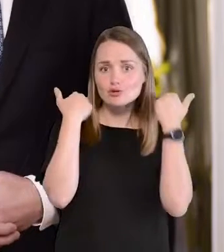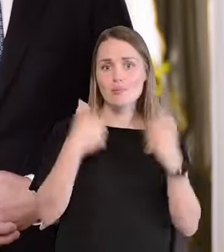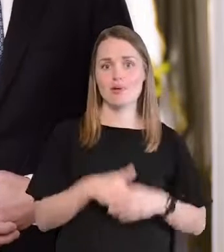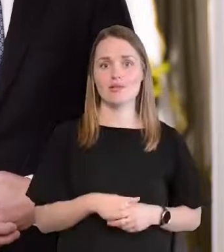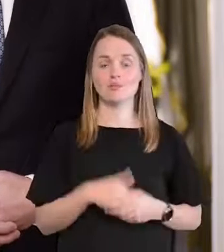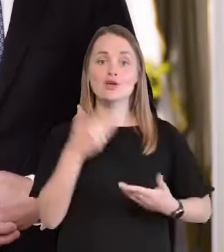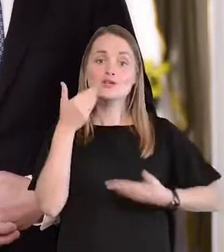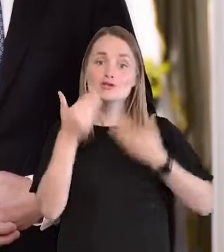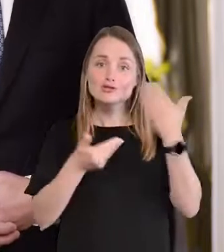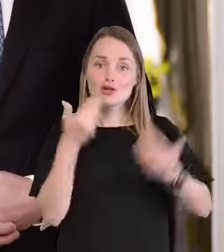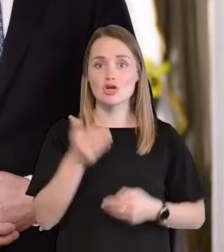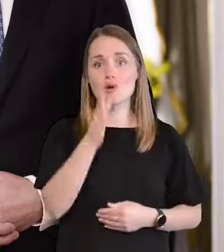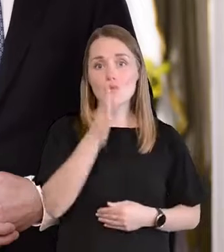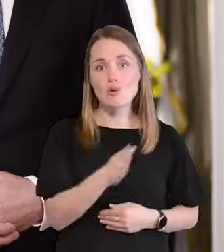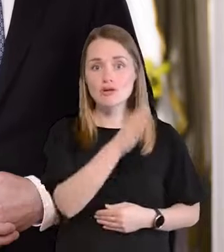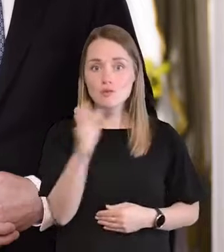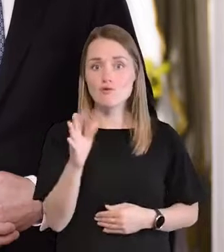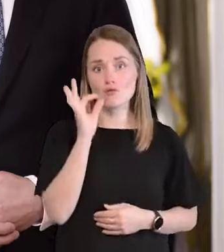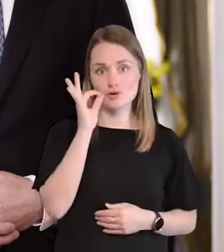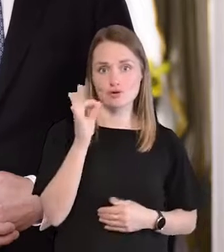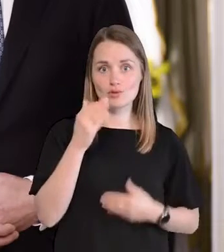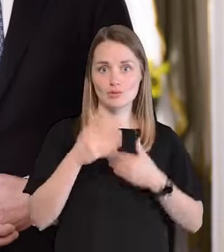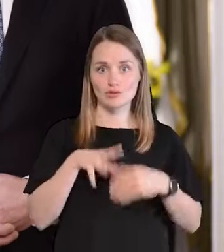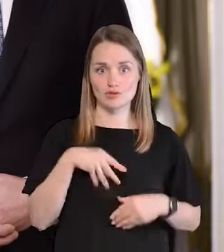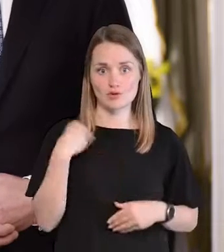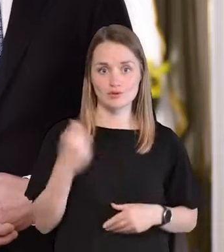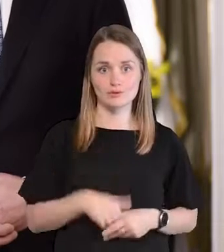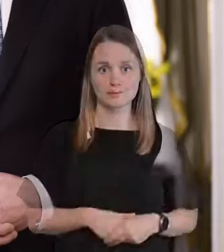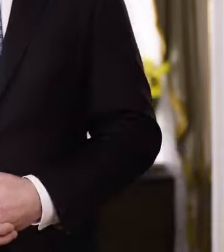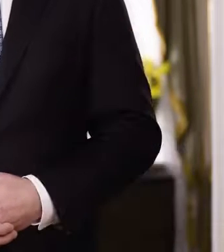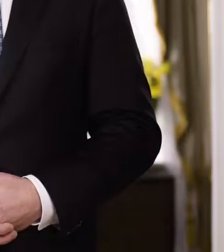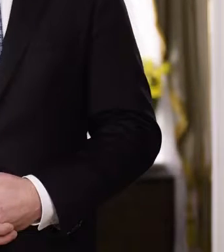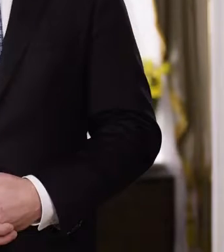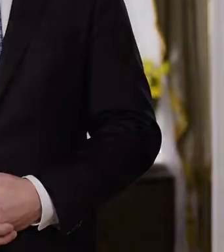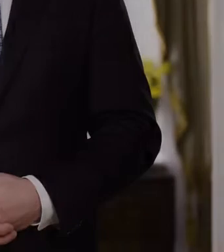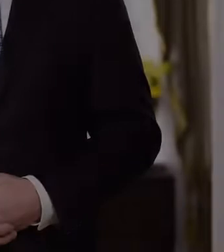prawdziwe wytchnienie i pokrzepienie. Życzymy błogosławionych, dobrych świąt.